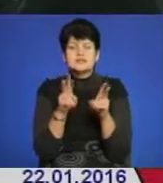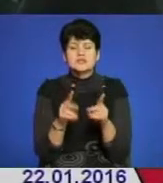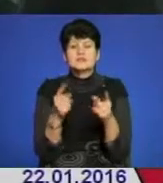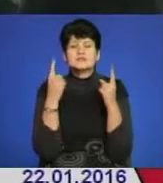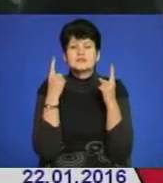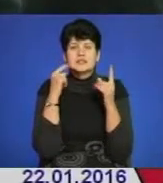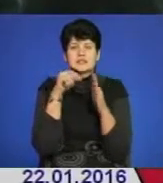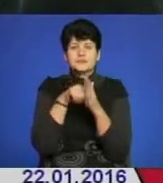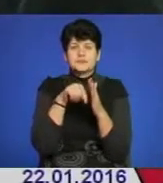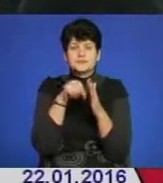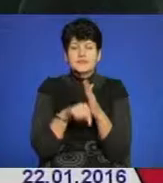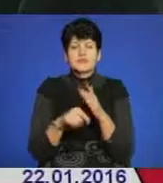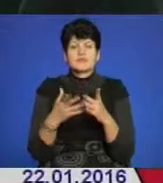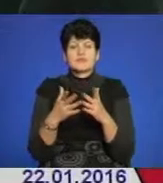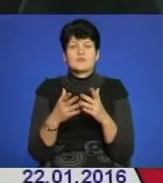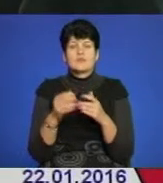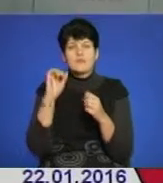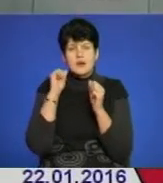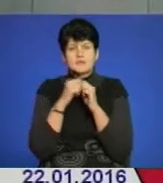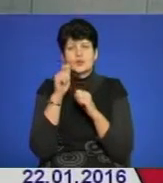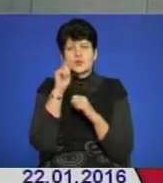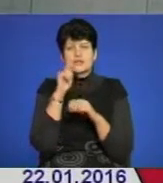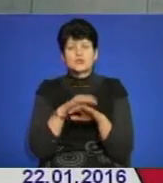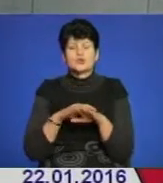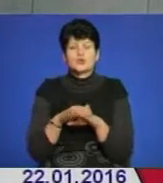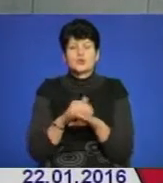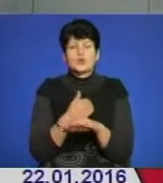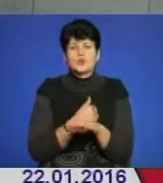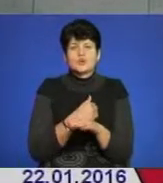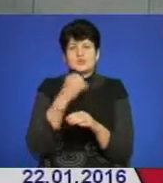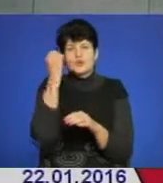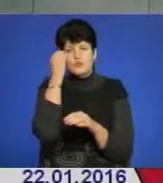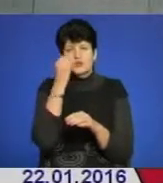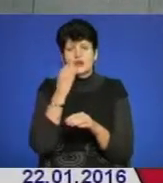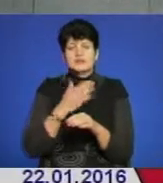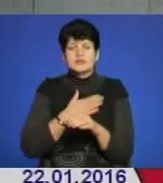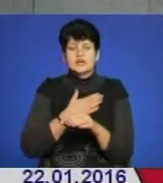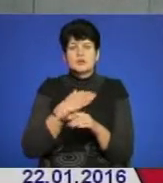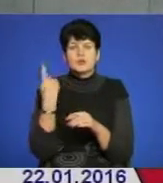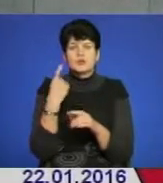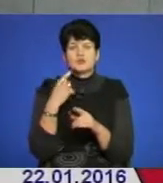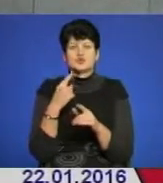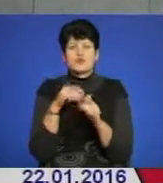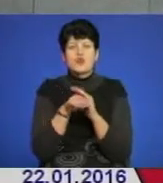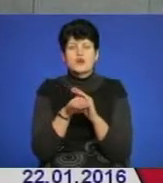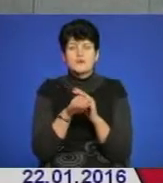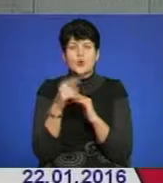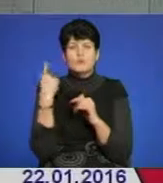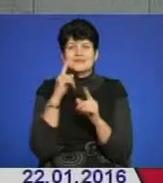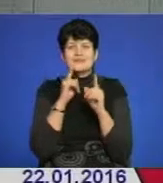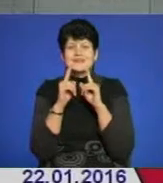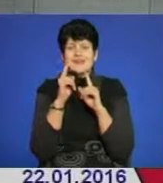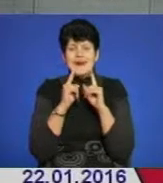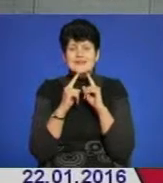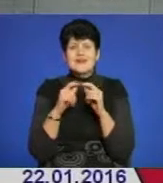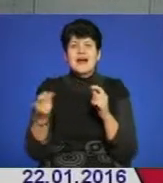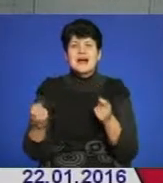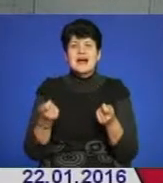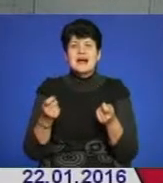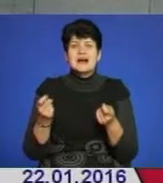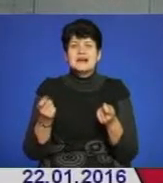слід в історичній пам'яті українського народу. Хочеться подякувати нашому обласному архіву, обласній раді, обласній адміністрації, що